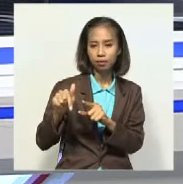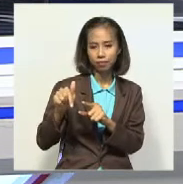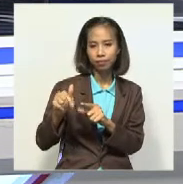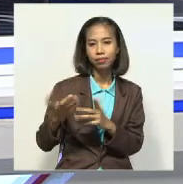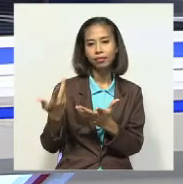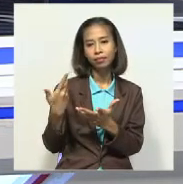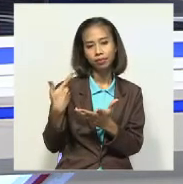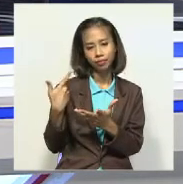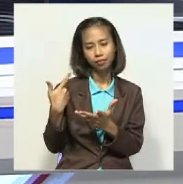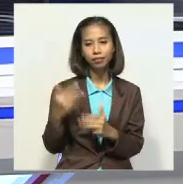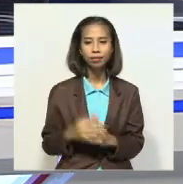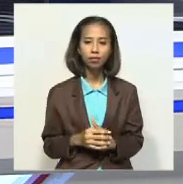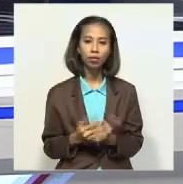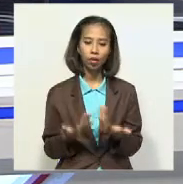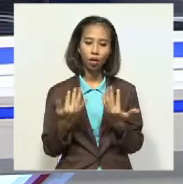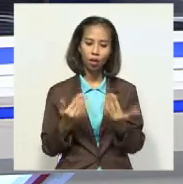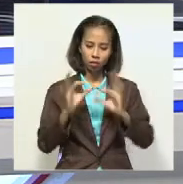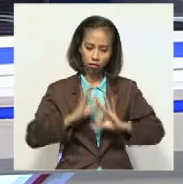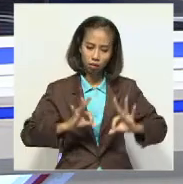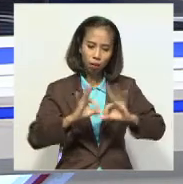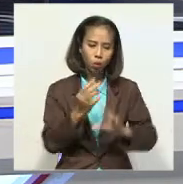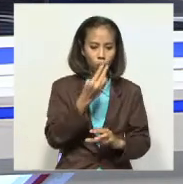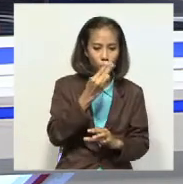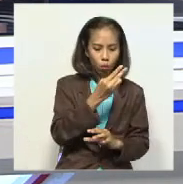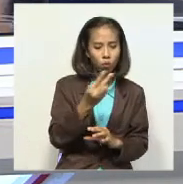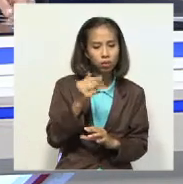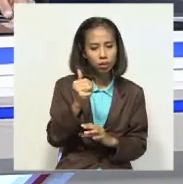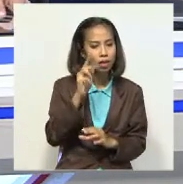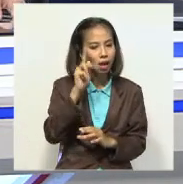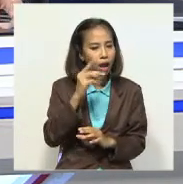ดอำเภอเมืองอำเภอบ้านแหลมนะคะนี่ยังต้องติดตามสถานการณ์อย่างใกล้ชิดนะคะ